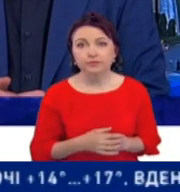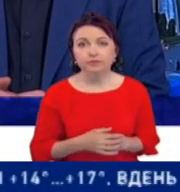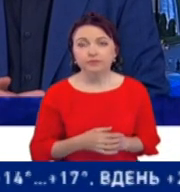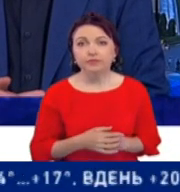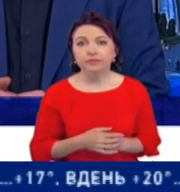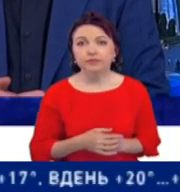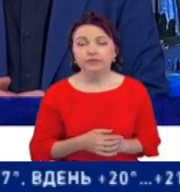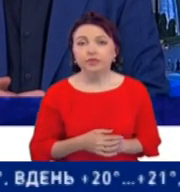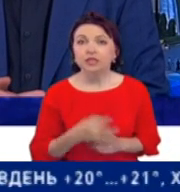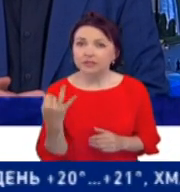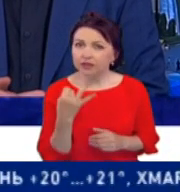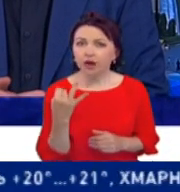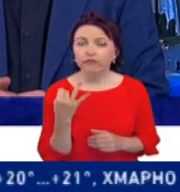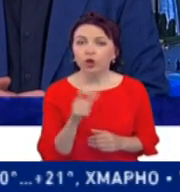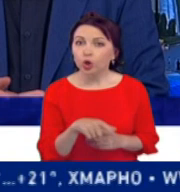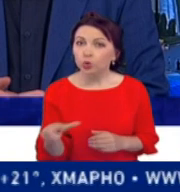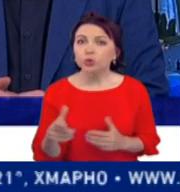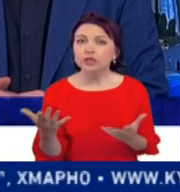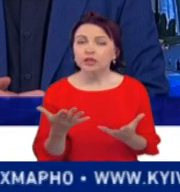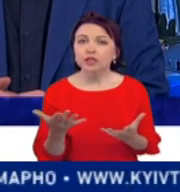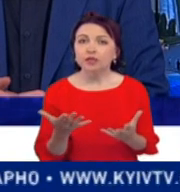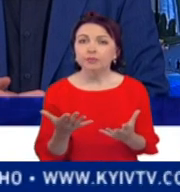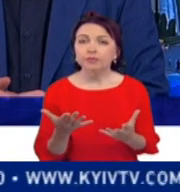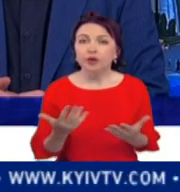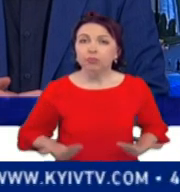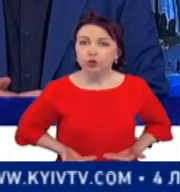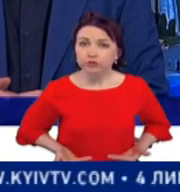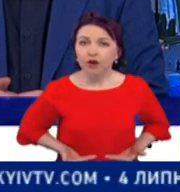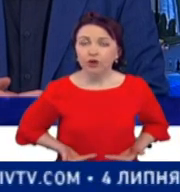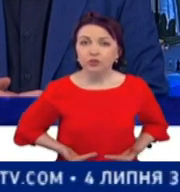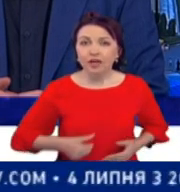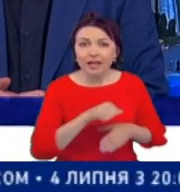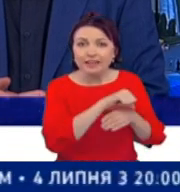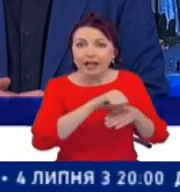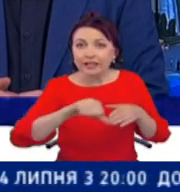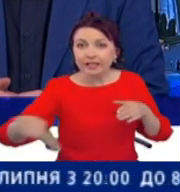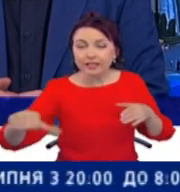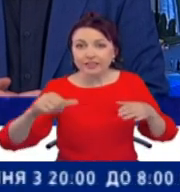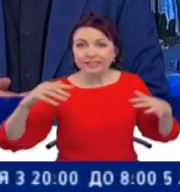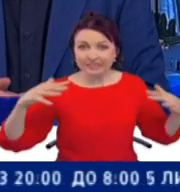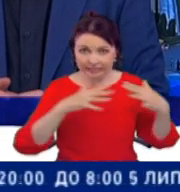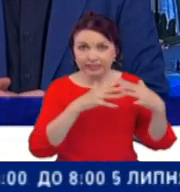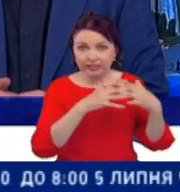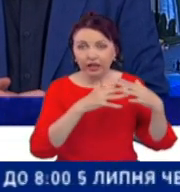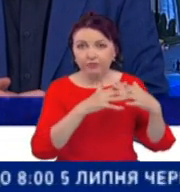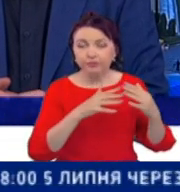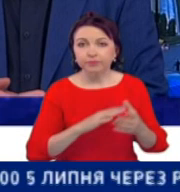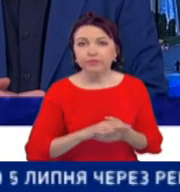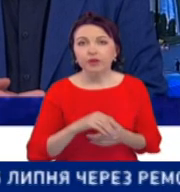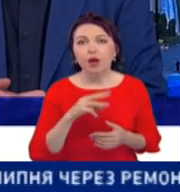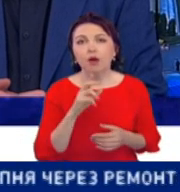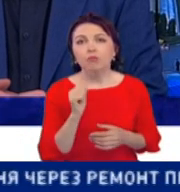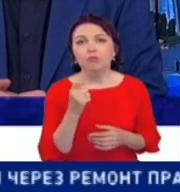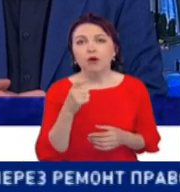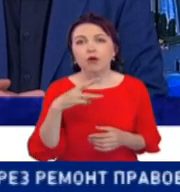Що тут цікаво, що люди ті, які безпосередньо проживають на лінії зіткнення, да, там от, Бахмутка, да,